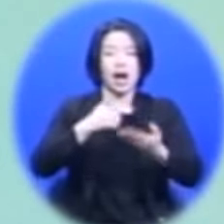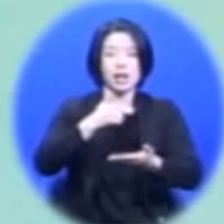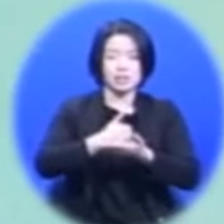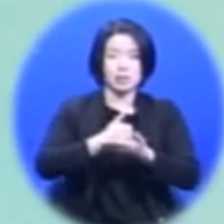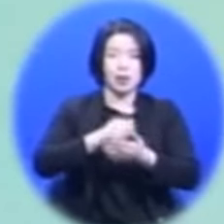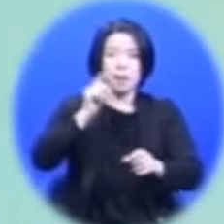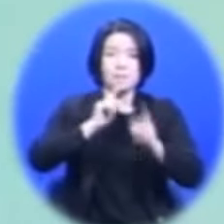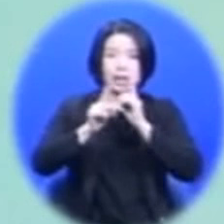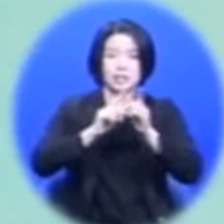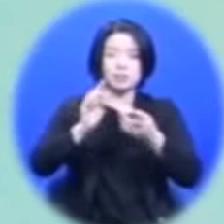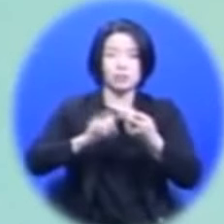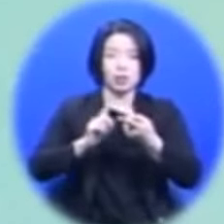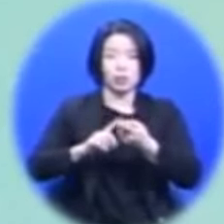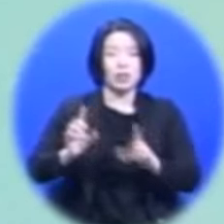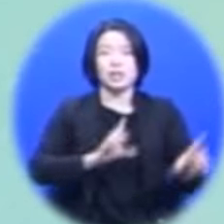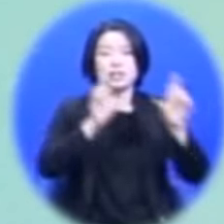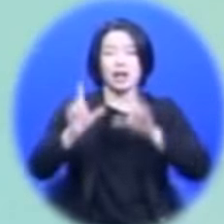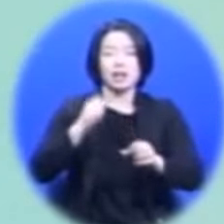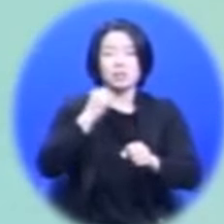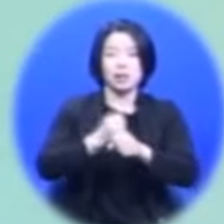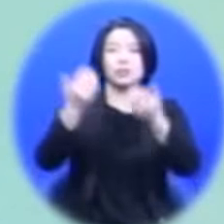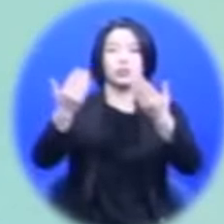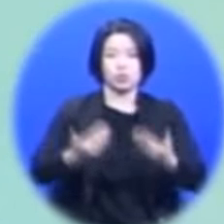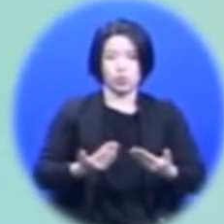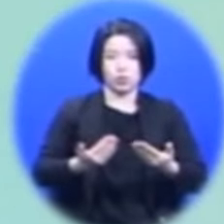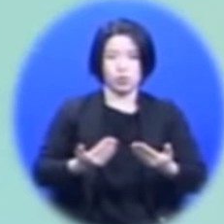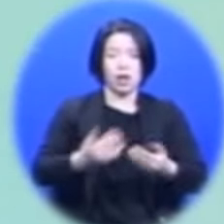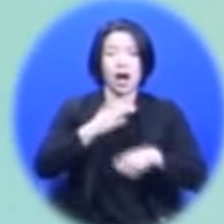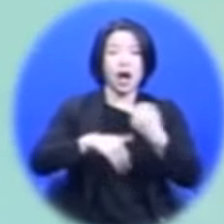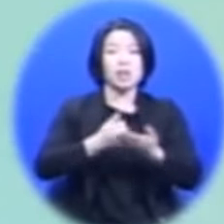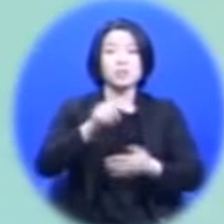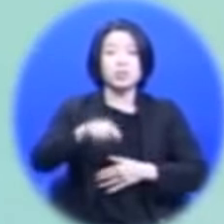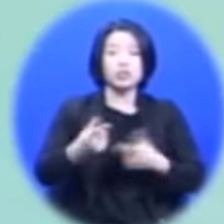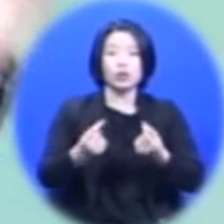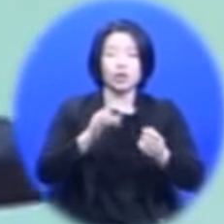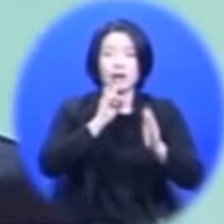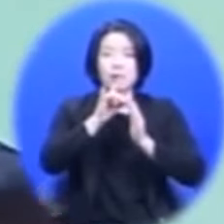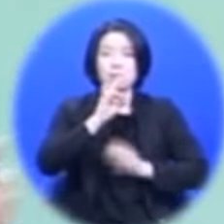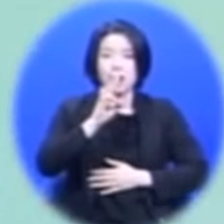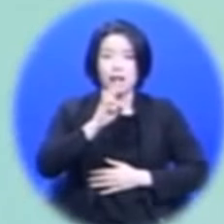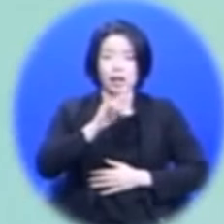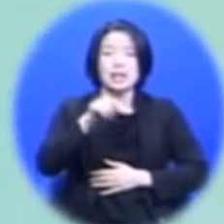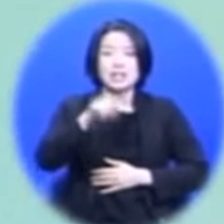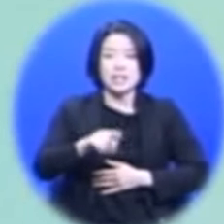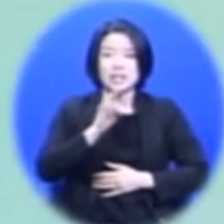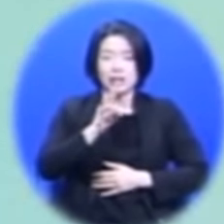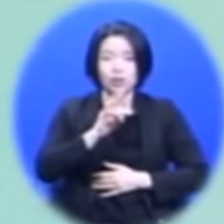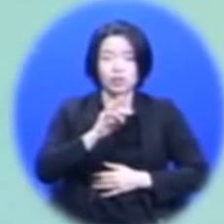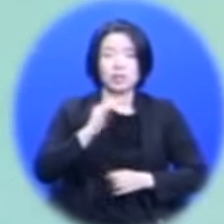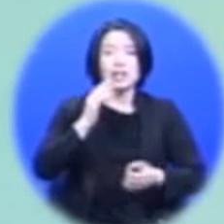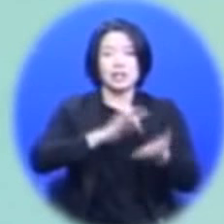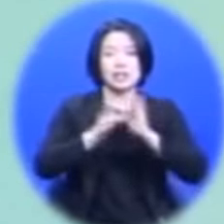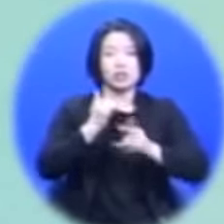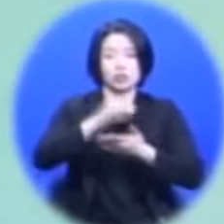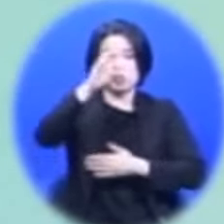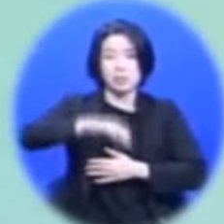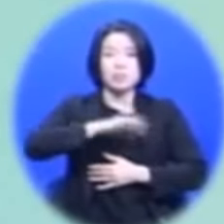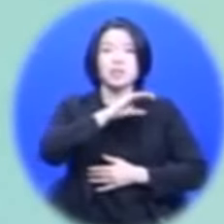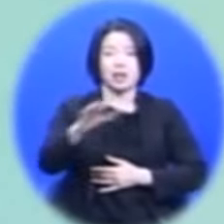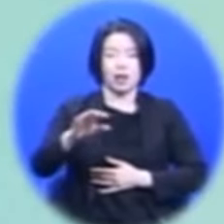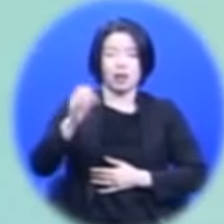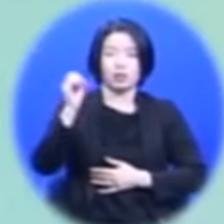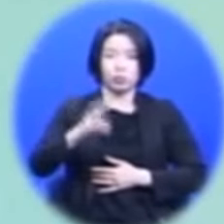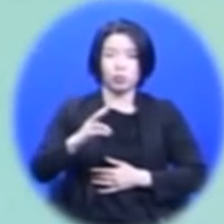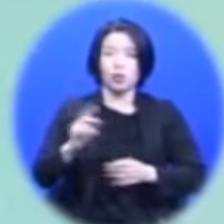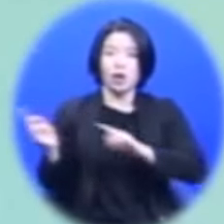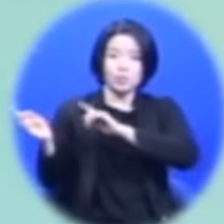살게 해주시겠다는 것, 하나님이 그렇게 예언하셨어요. 그리고 이 예언이 예수님의 십자가와 그리고